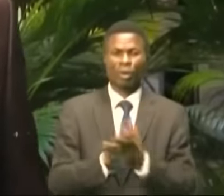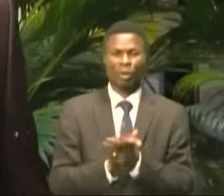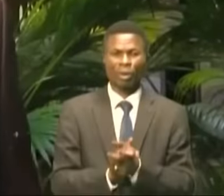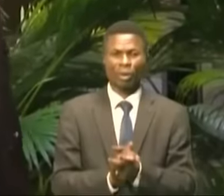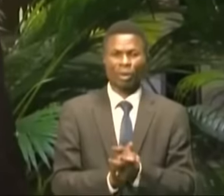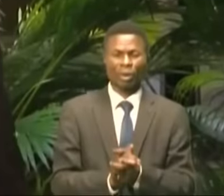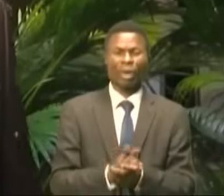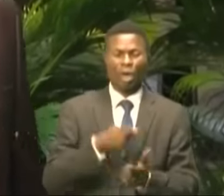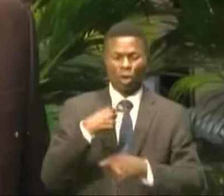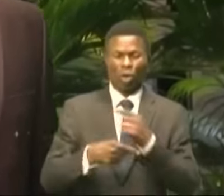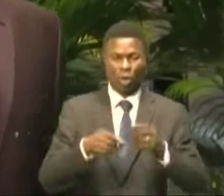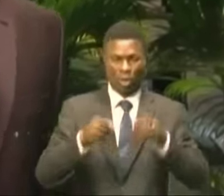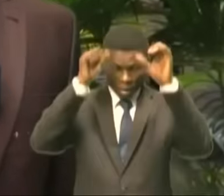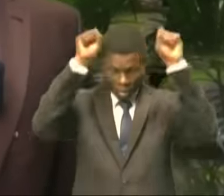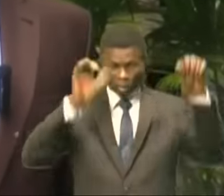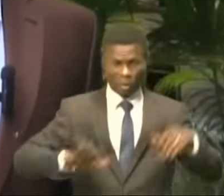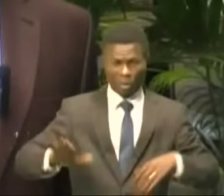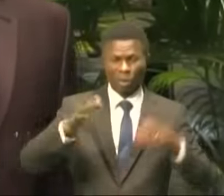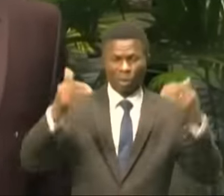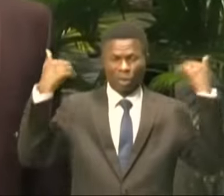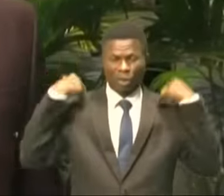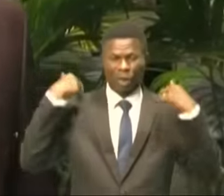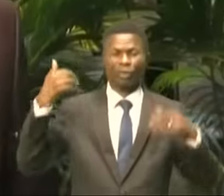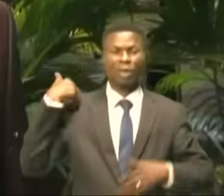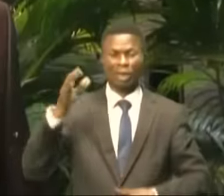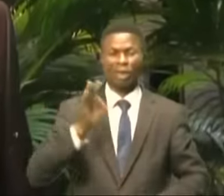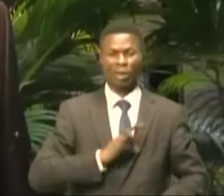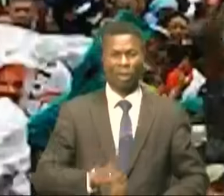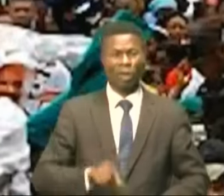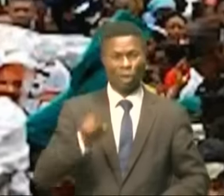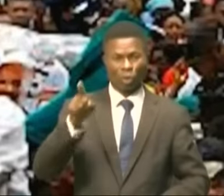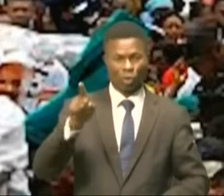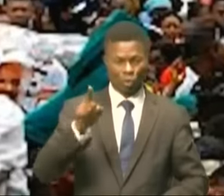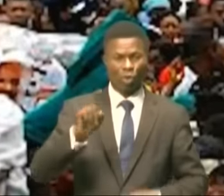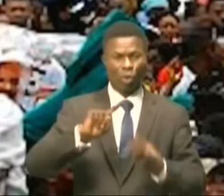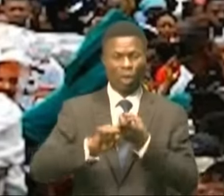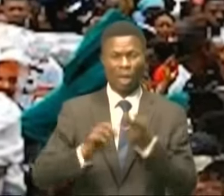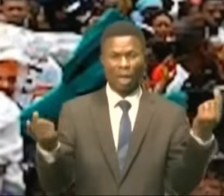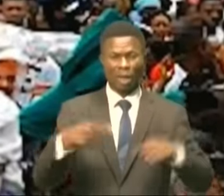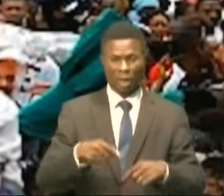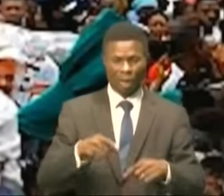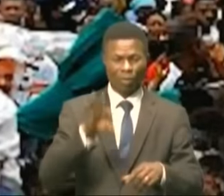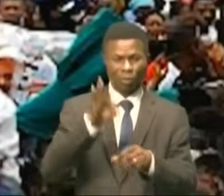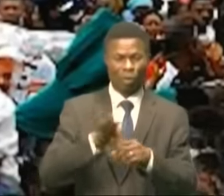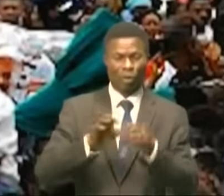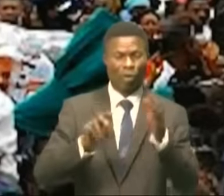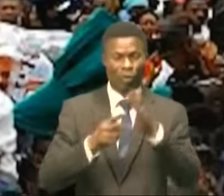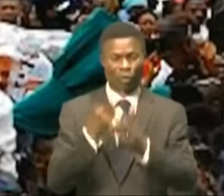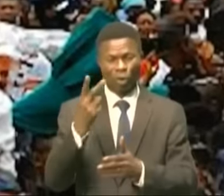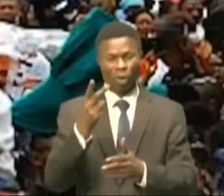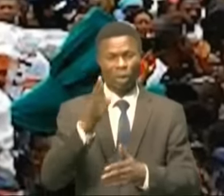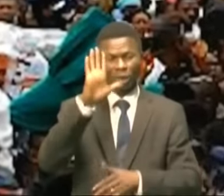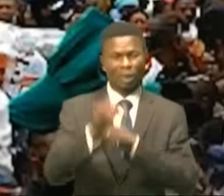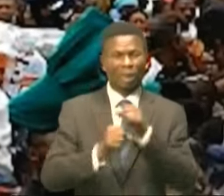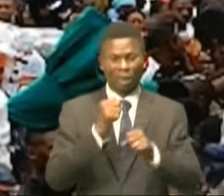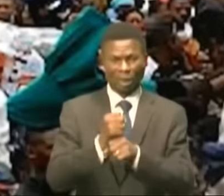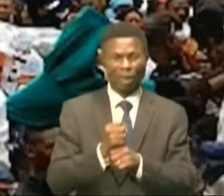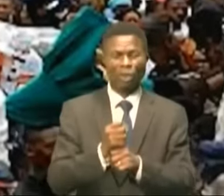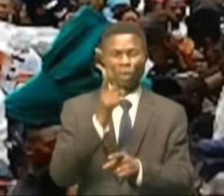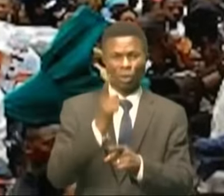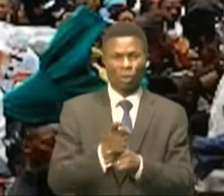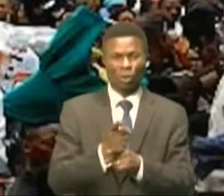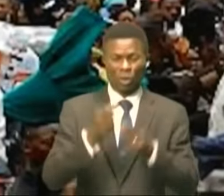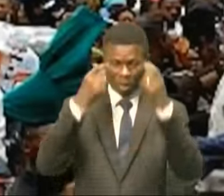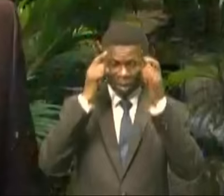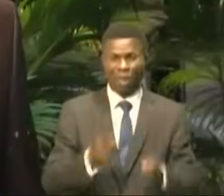larron, le président de la République, chef de l'État. Parce que nous, on s'était dit, lorsqu'il a été réélu pour le deuxième mandat, qu'on prenait la